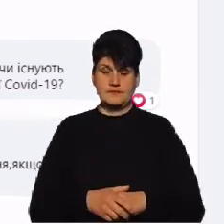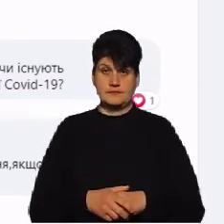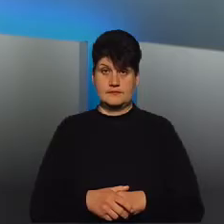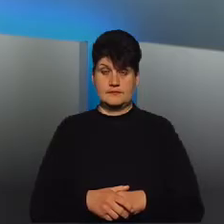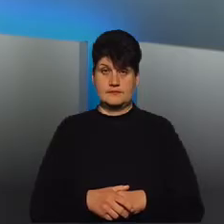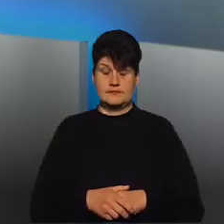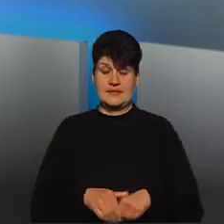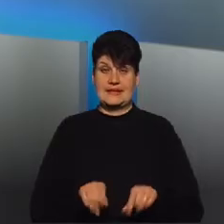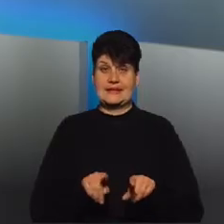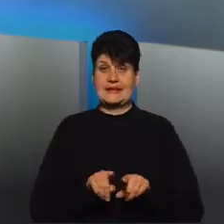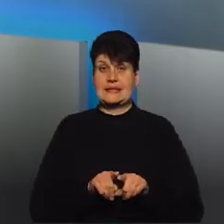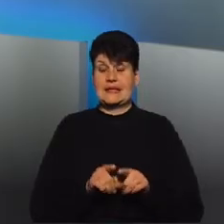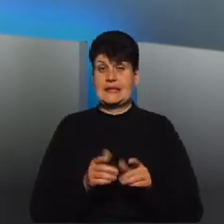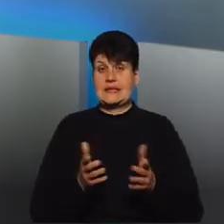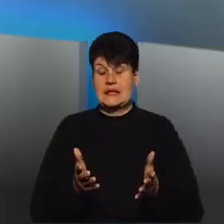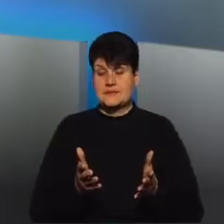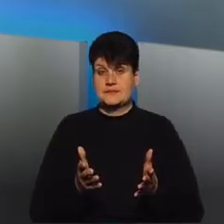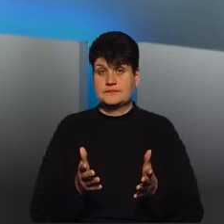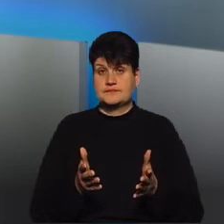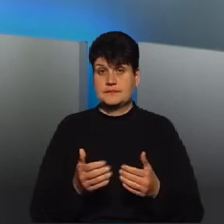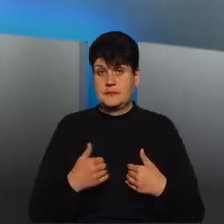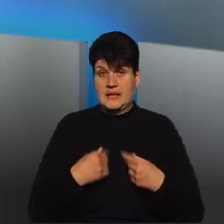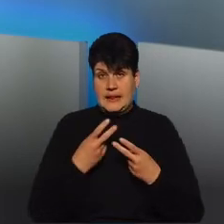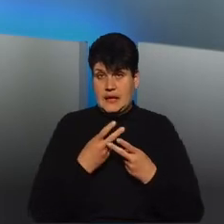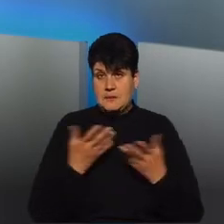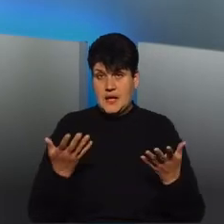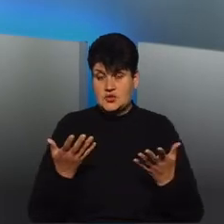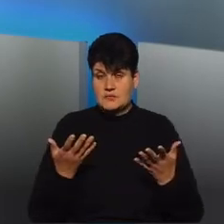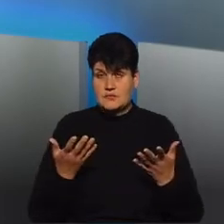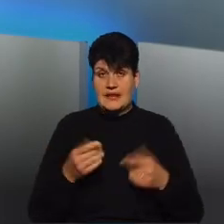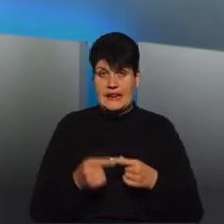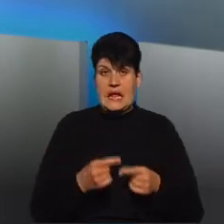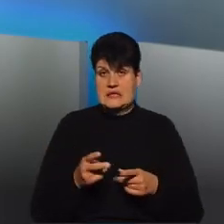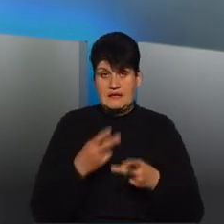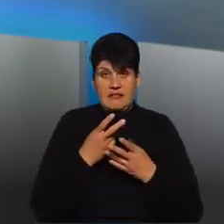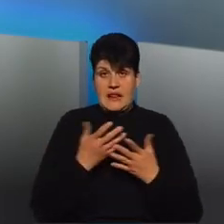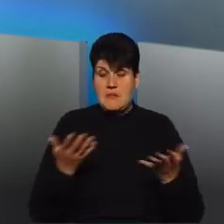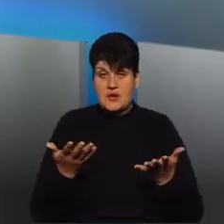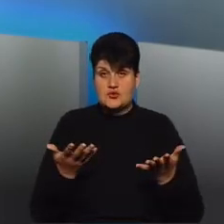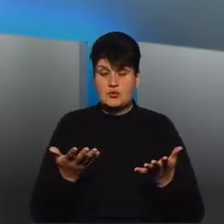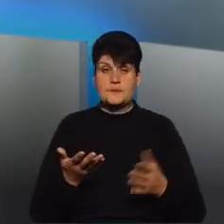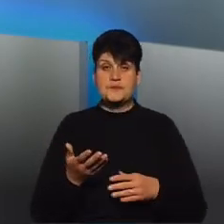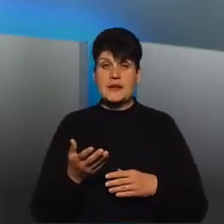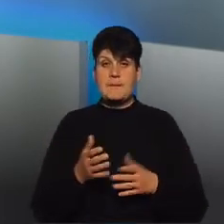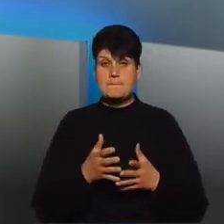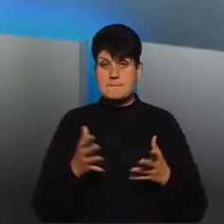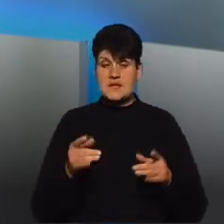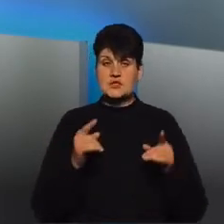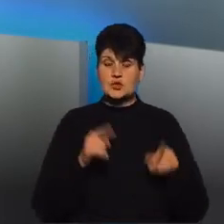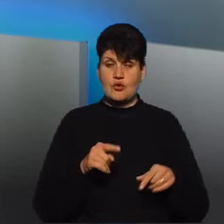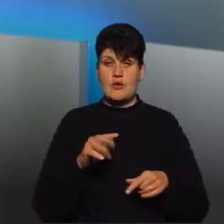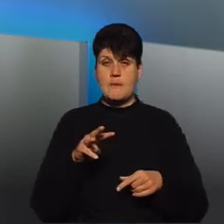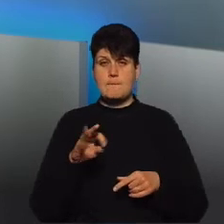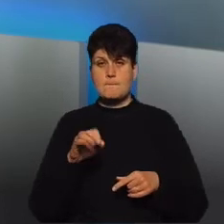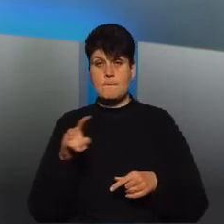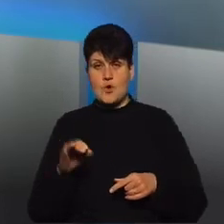Таких речей ми не бачимо, таких наслідків не бачимо. Більше того, ні ВОЗ, ні Міністерство охорони